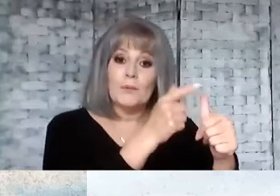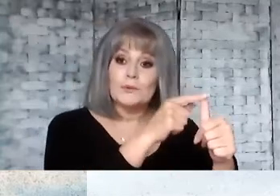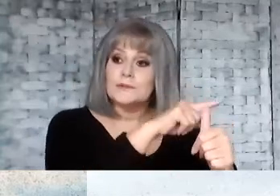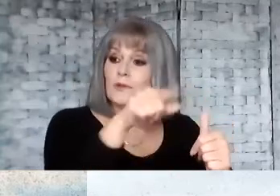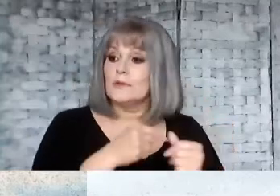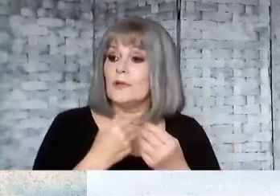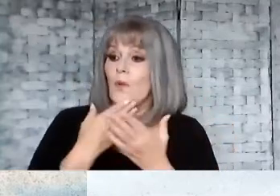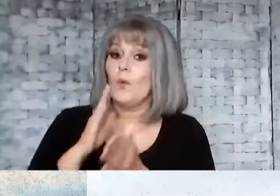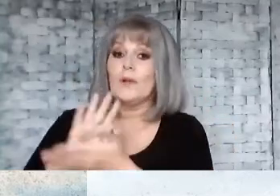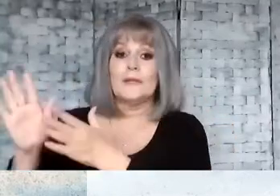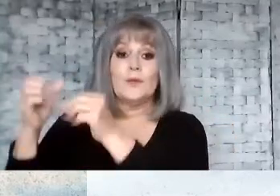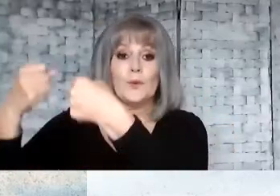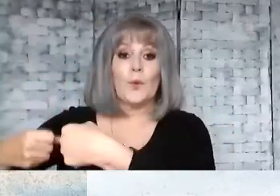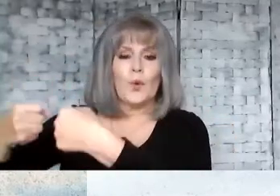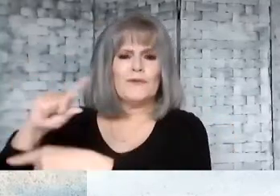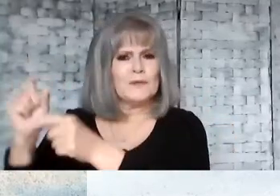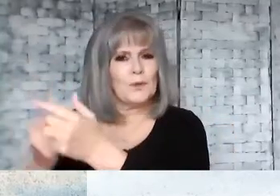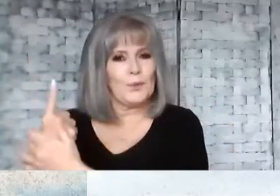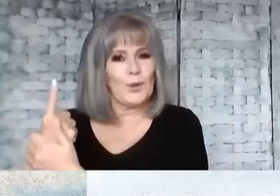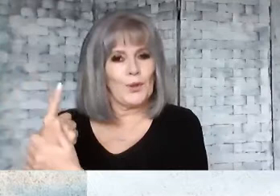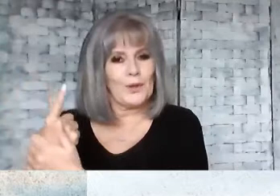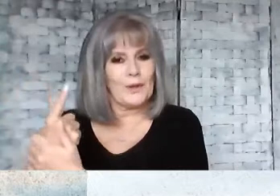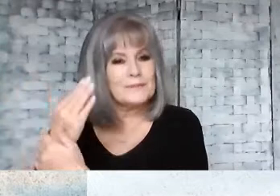die apostels in die tronk laat gooi het?